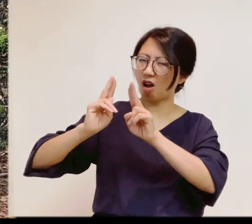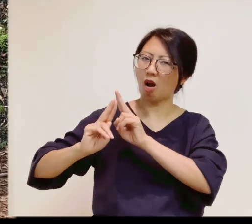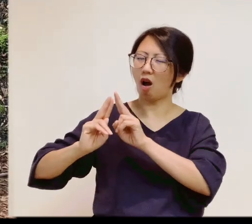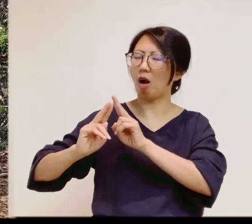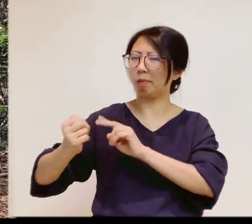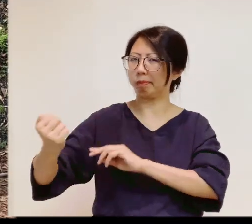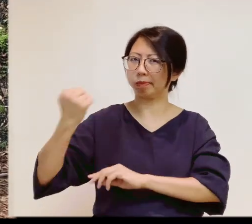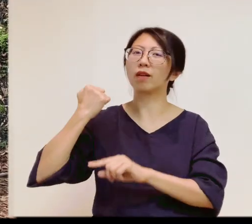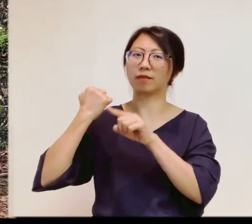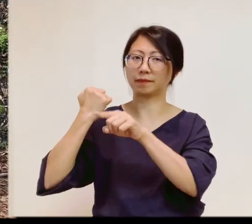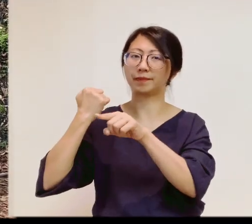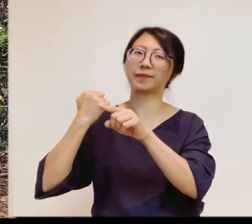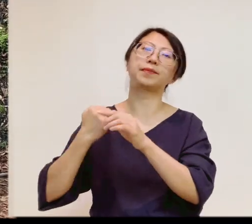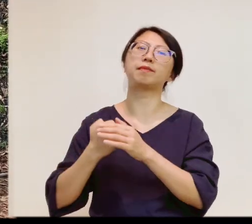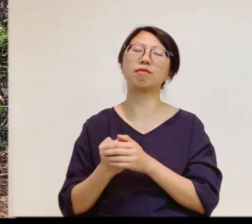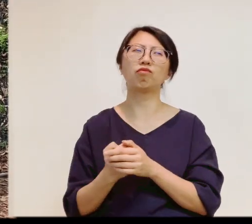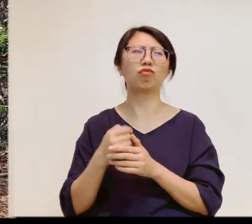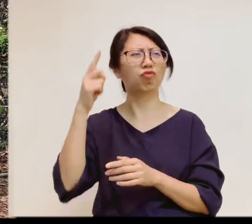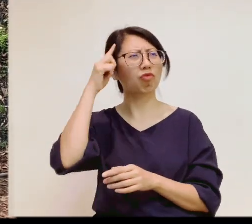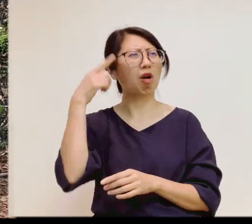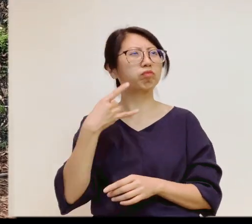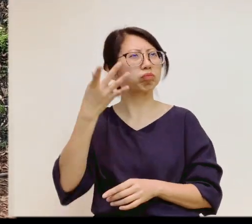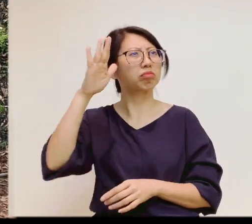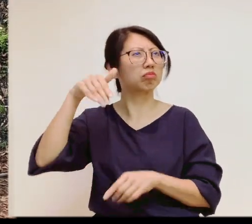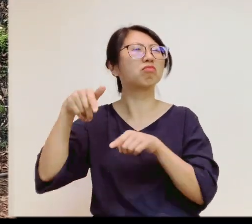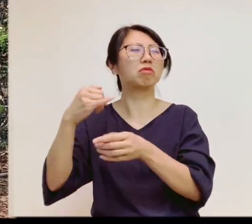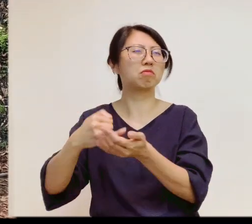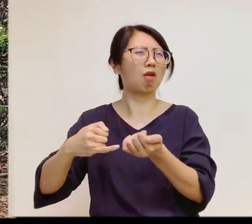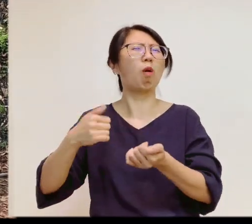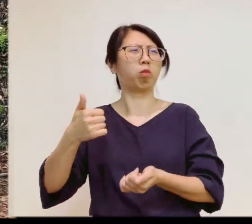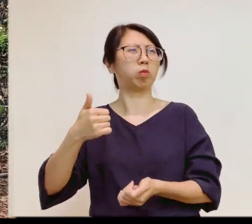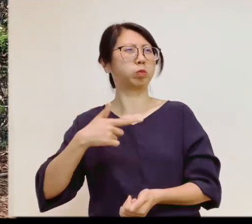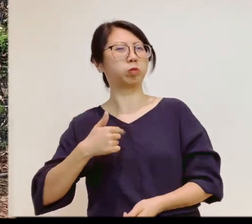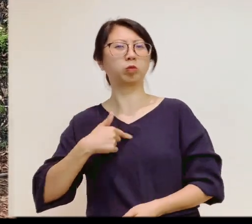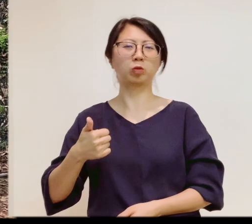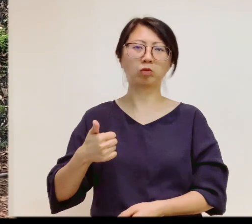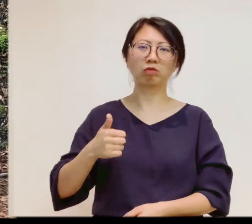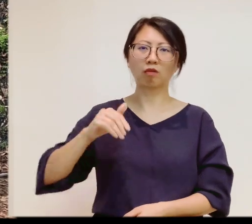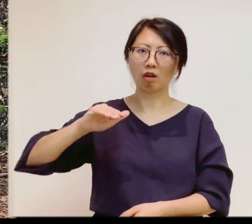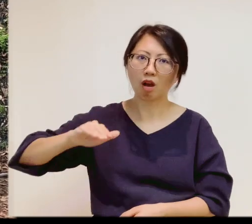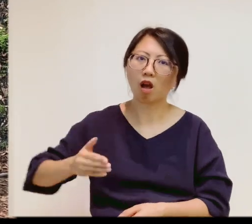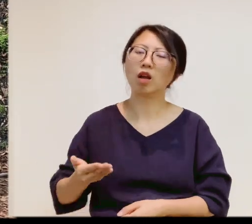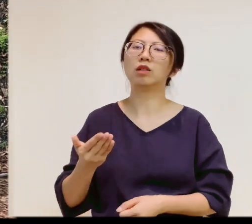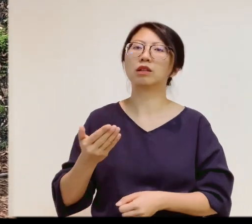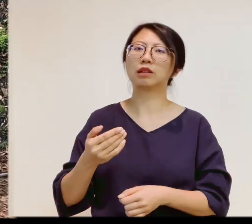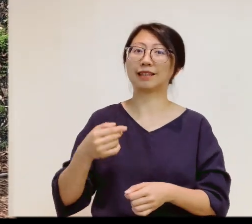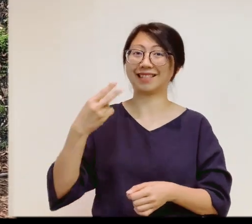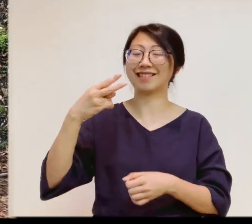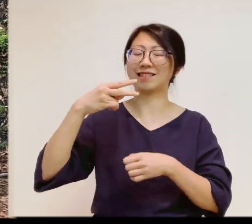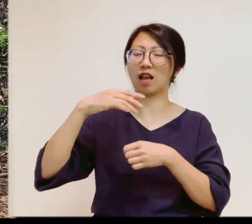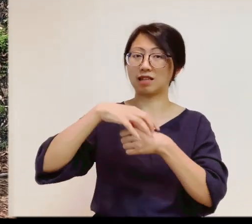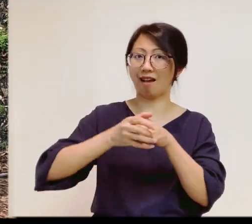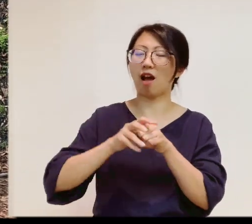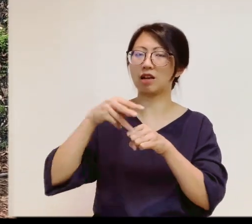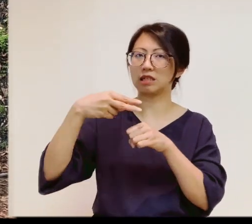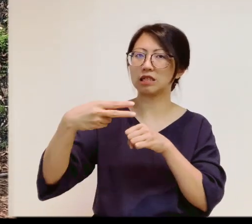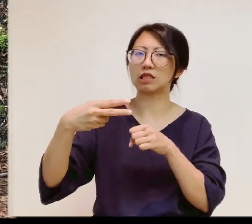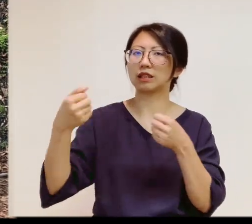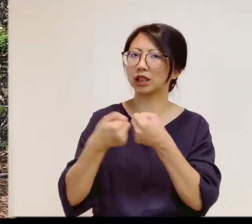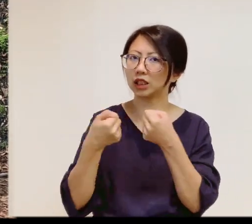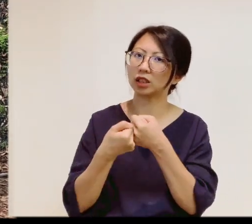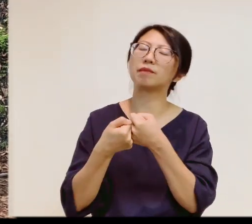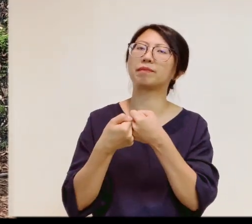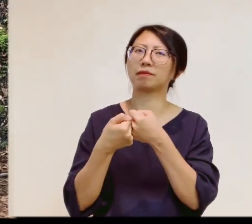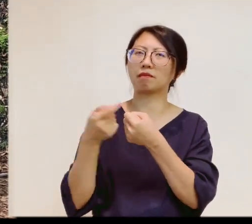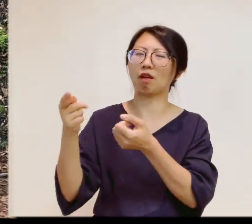背景，一个文化之都，他以这个作为一个德国人为傲，特别是以出生地为